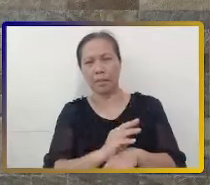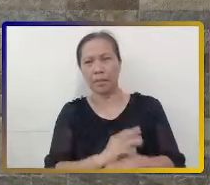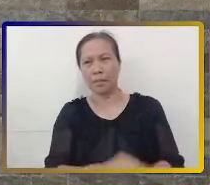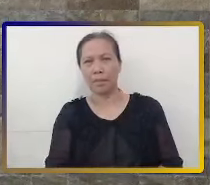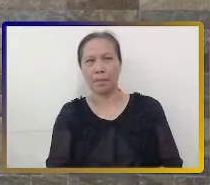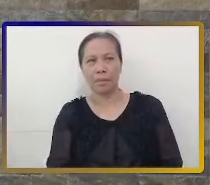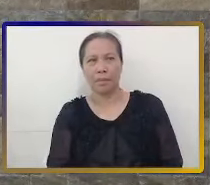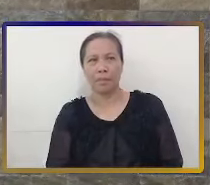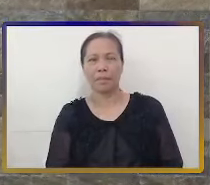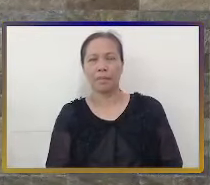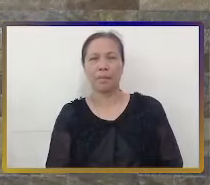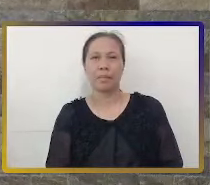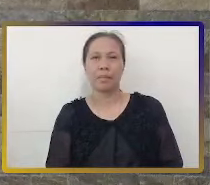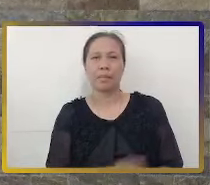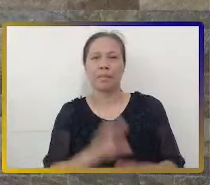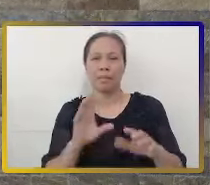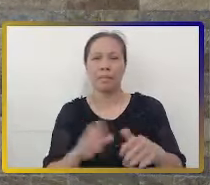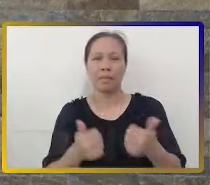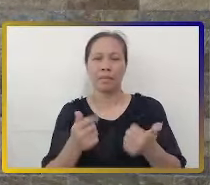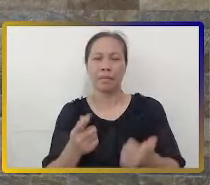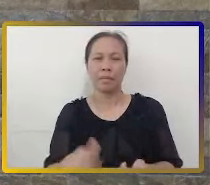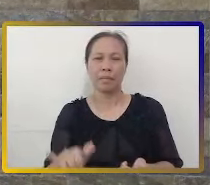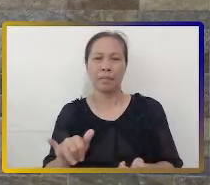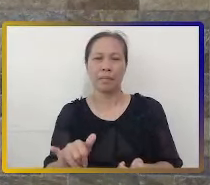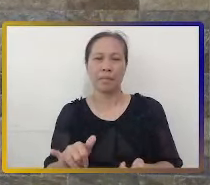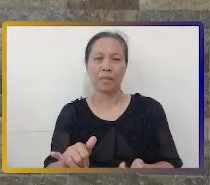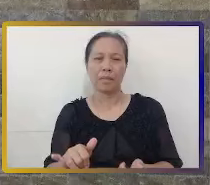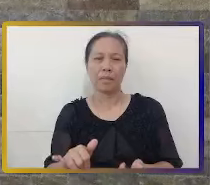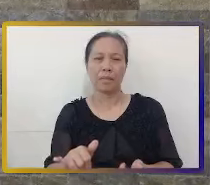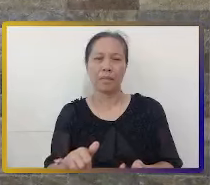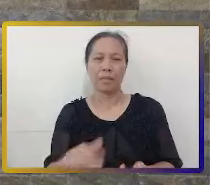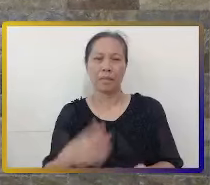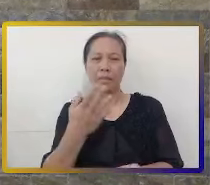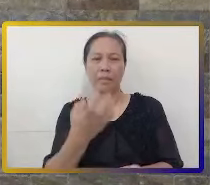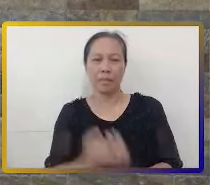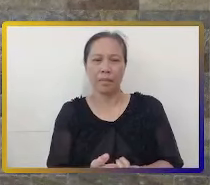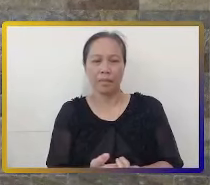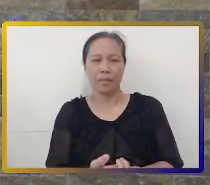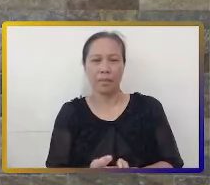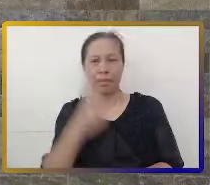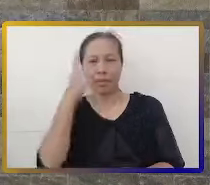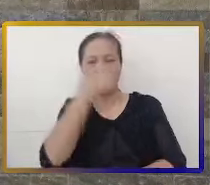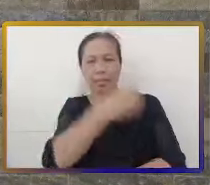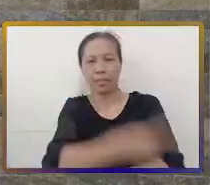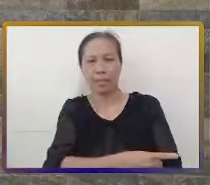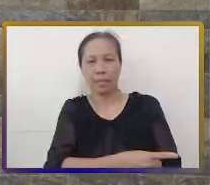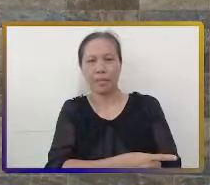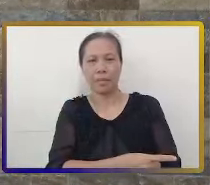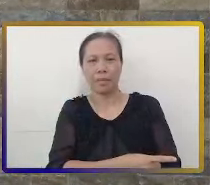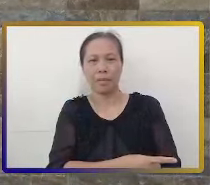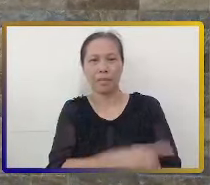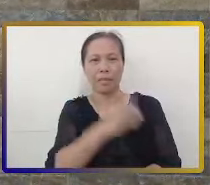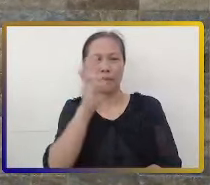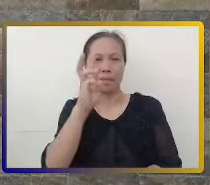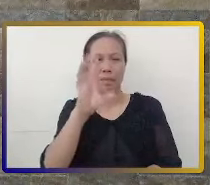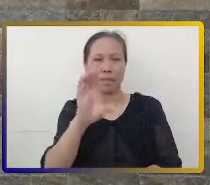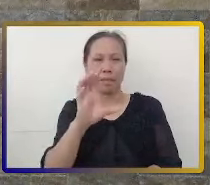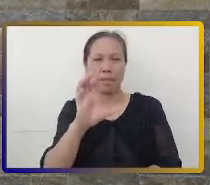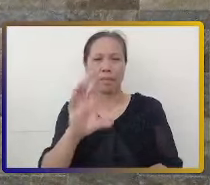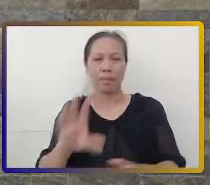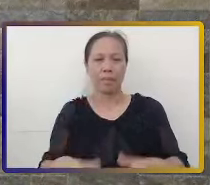Diyos Magkanong kikitain nila sa isang araw 600 Magkano ang isang kalulua agag